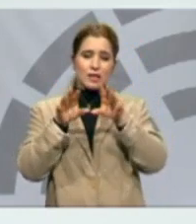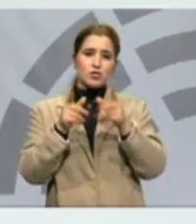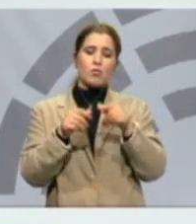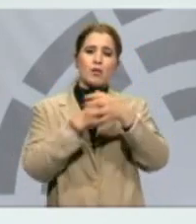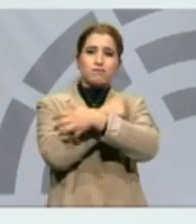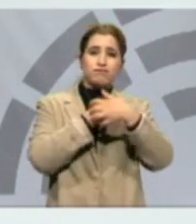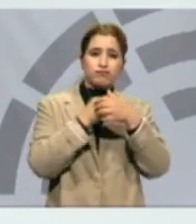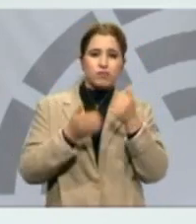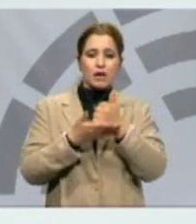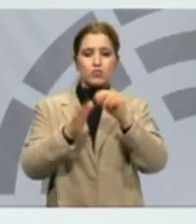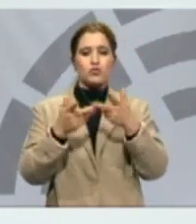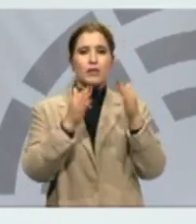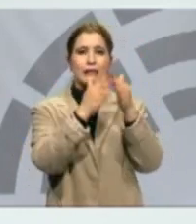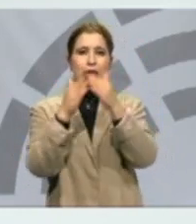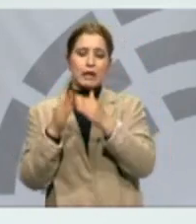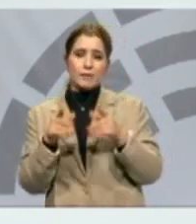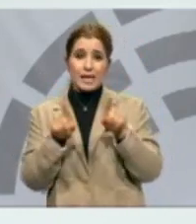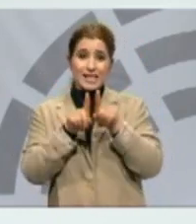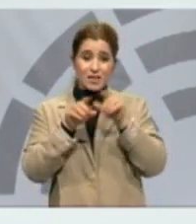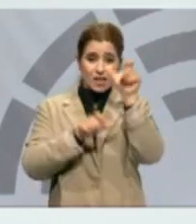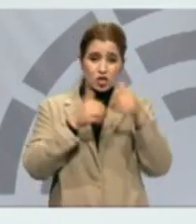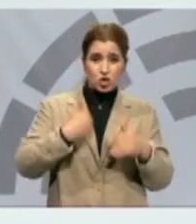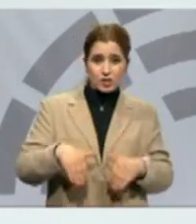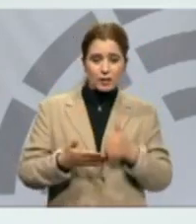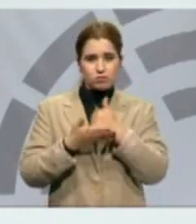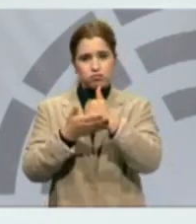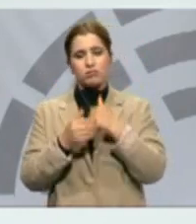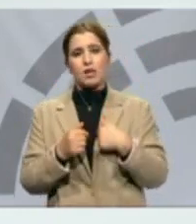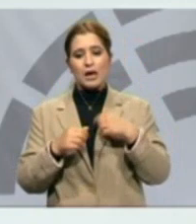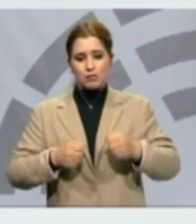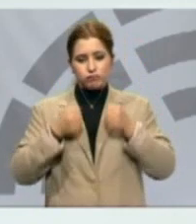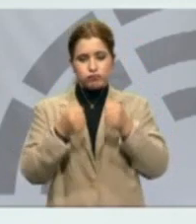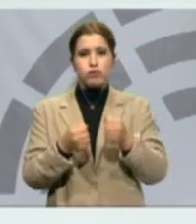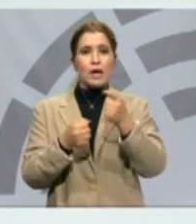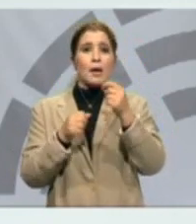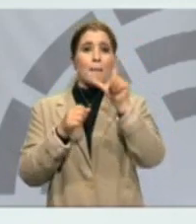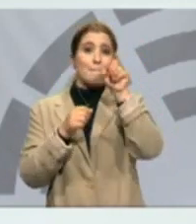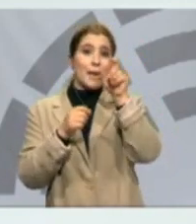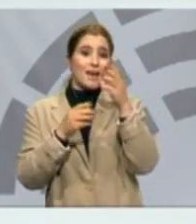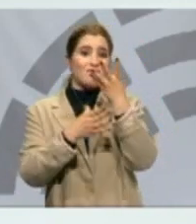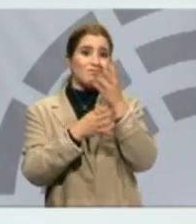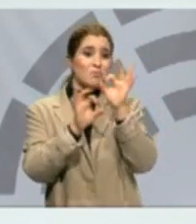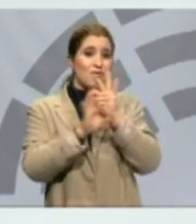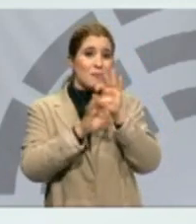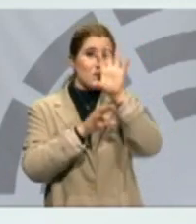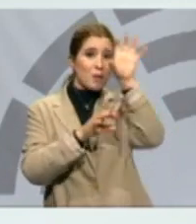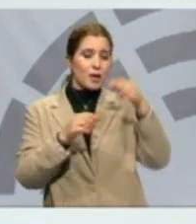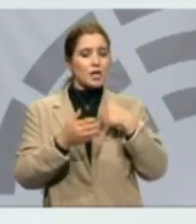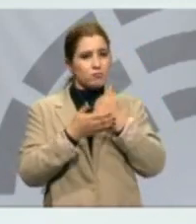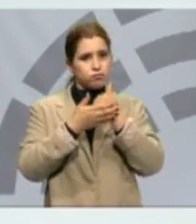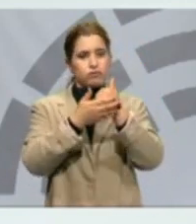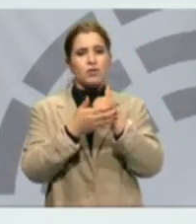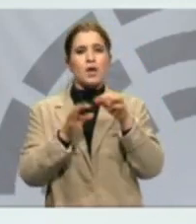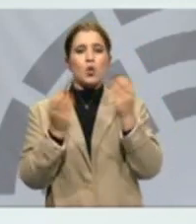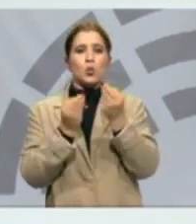المعزه مش سهله والاجراءات لذوي الاحتياجات الخصوصيه مش هنحاول يوفر الماء اللي هو مش موجود في ياسر مناطق من